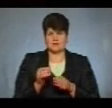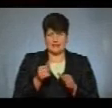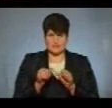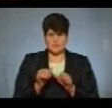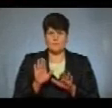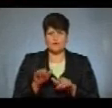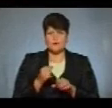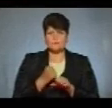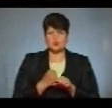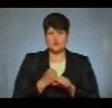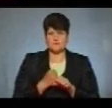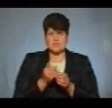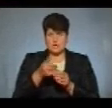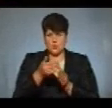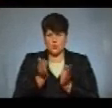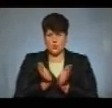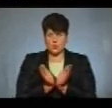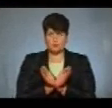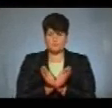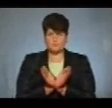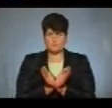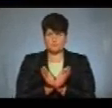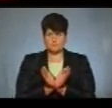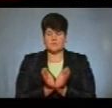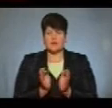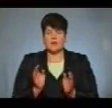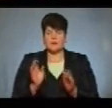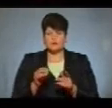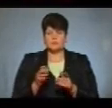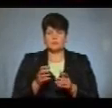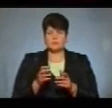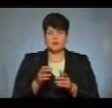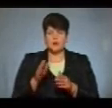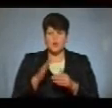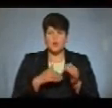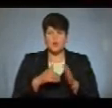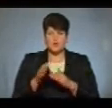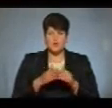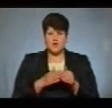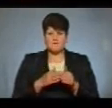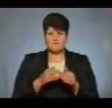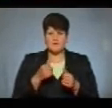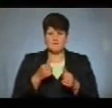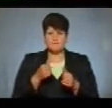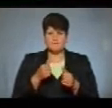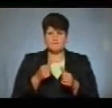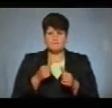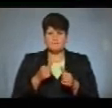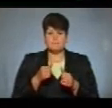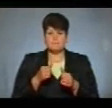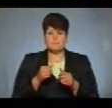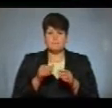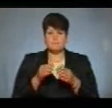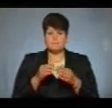потім зробити круг, і потім отак брати і руками, пальцем отак брати, робити,